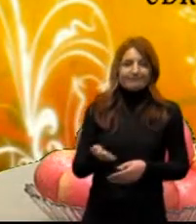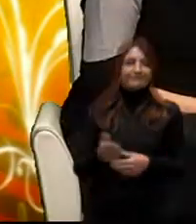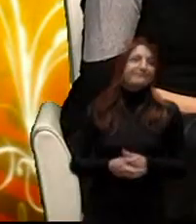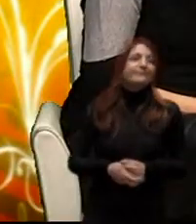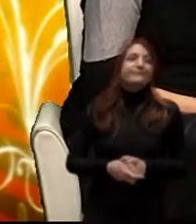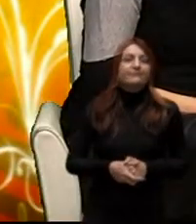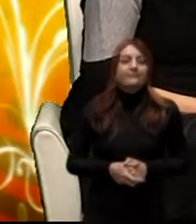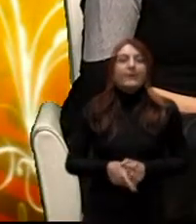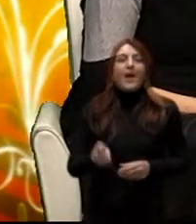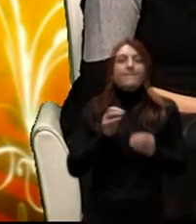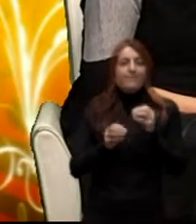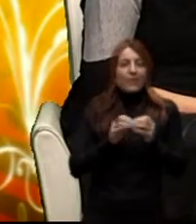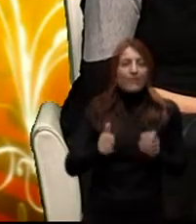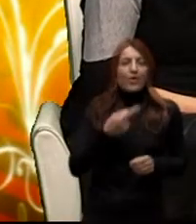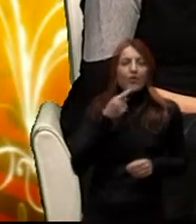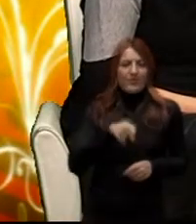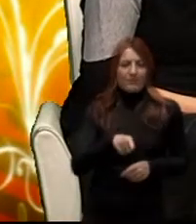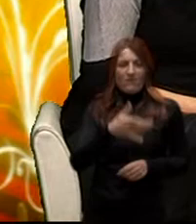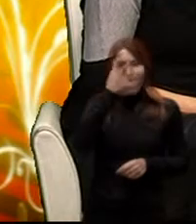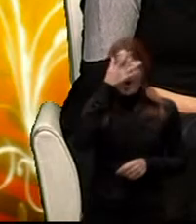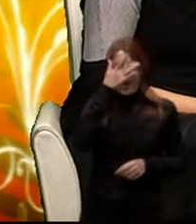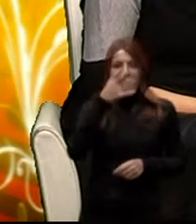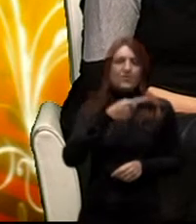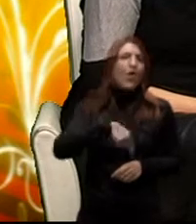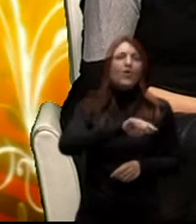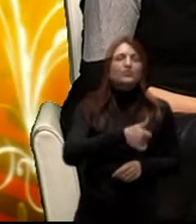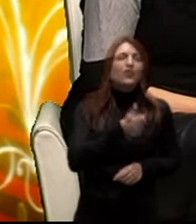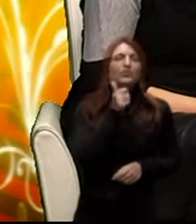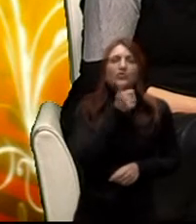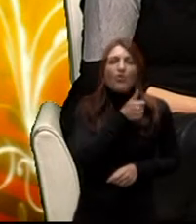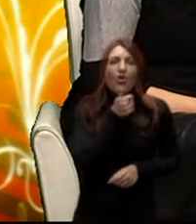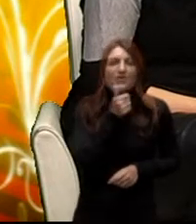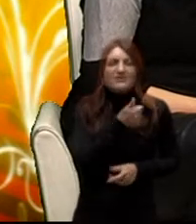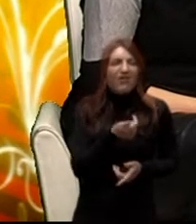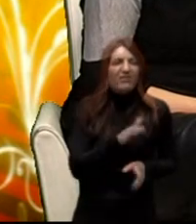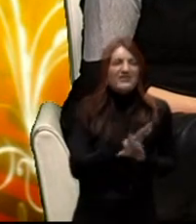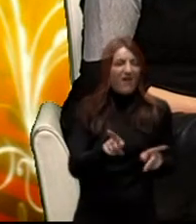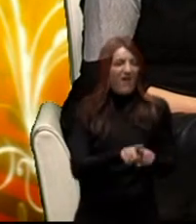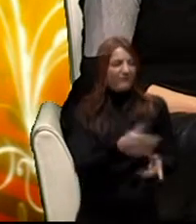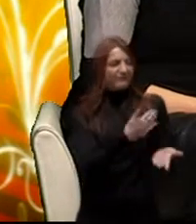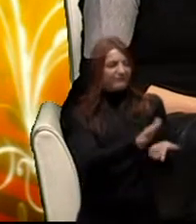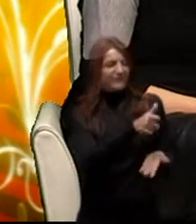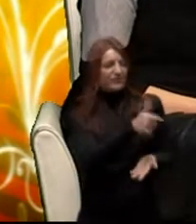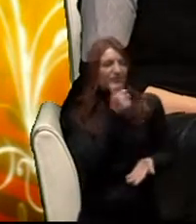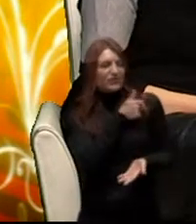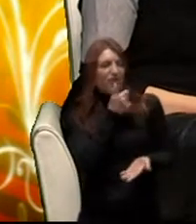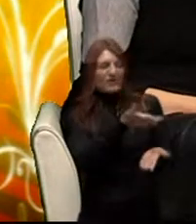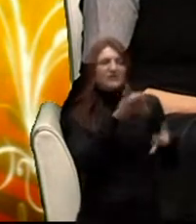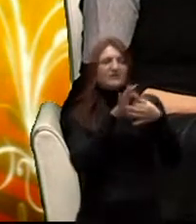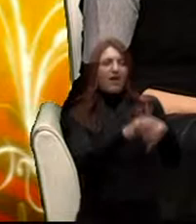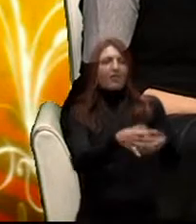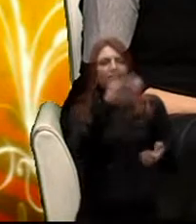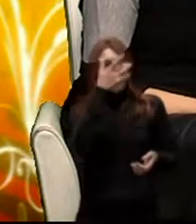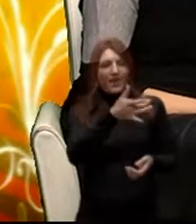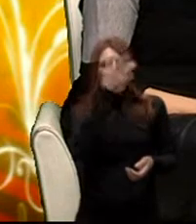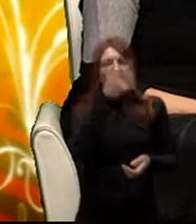Pa problem je u tome što ljudi koji imaju tenzijske glavobolje su u stvari dosadni o svojoj okolini i naporni. Radi toga što su, to je ono što se u